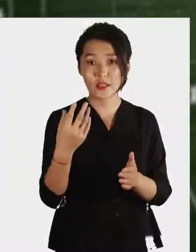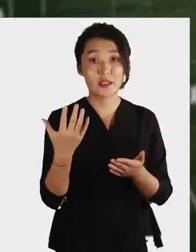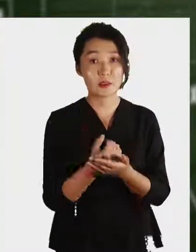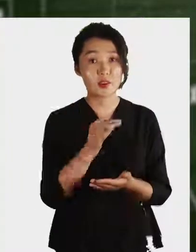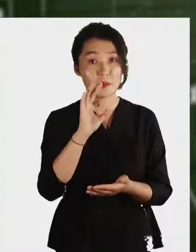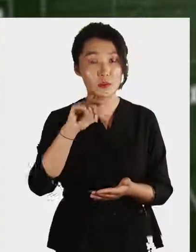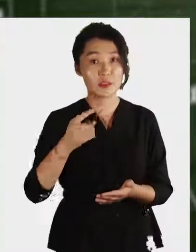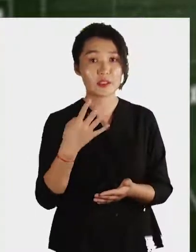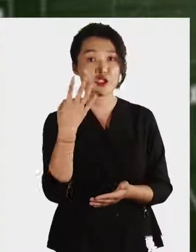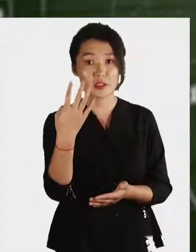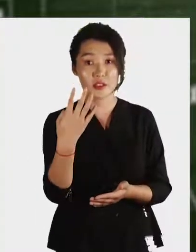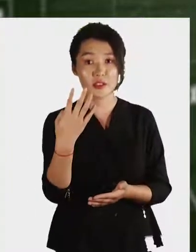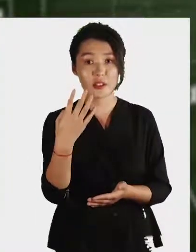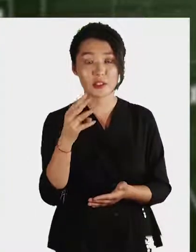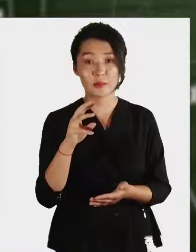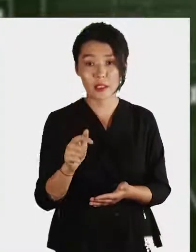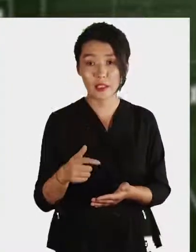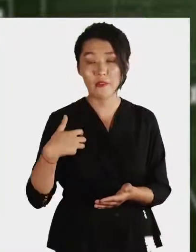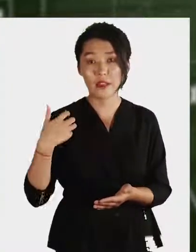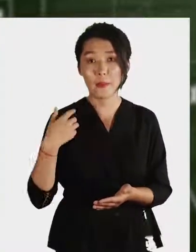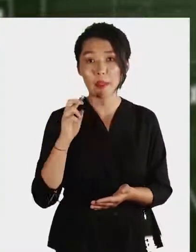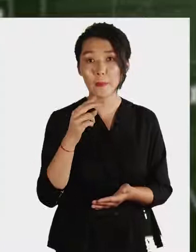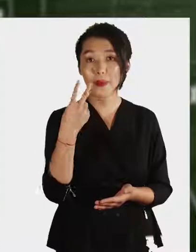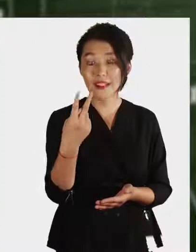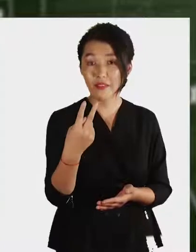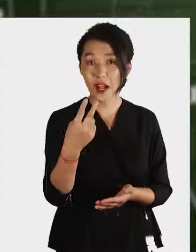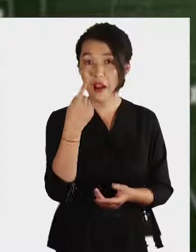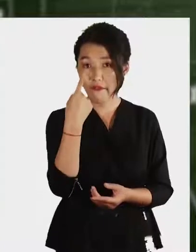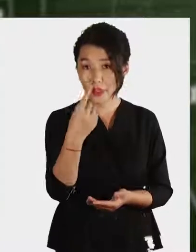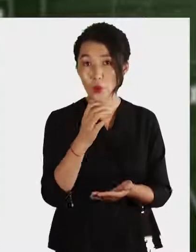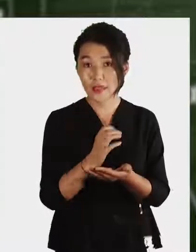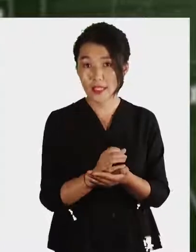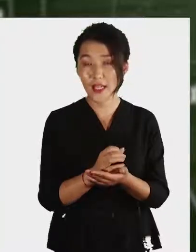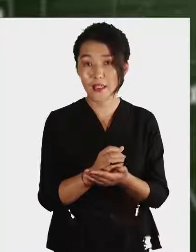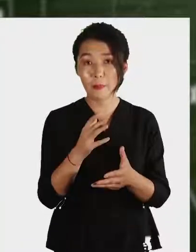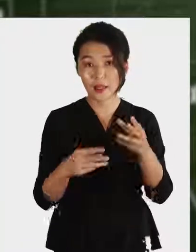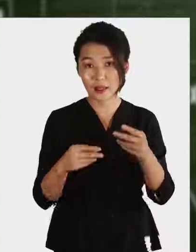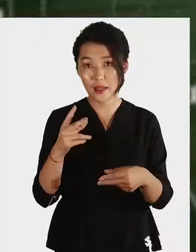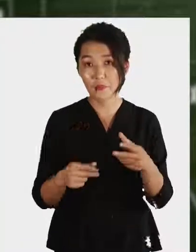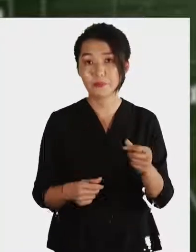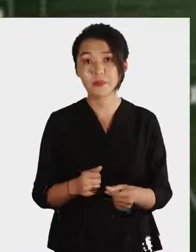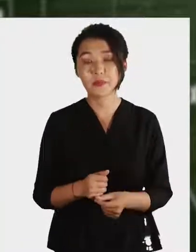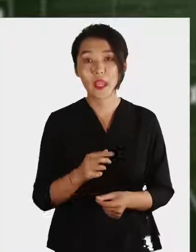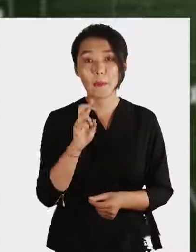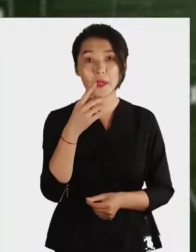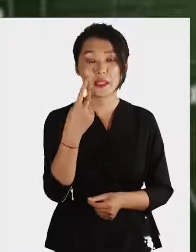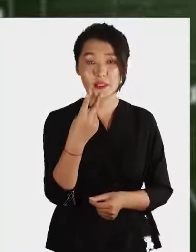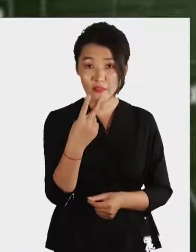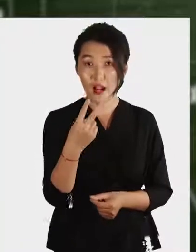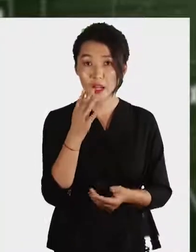на 0,2, получили 0,4 миллиграмм витамина В2 в одном стакане